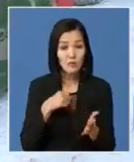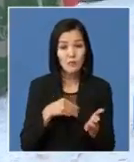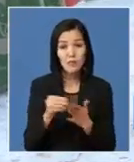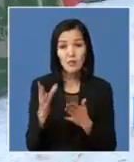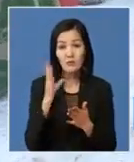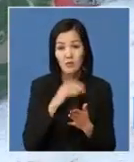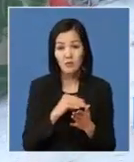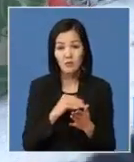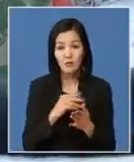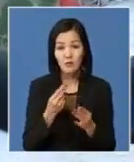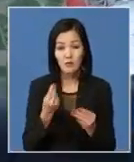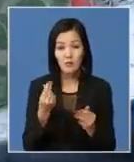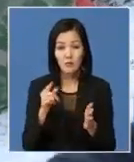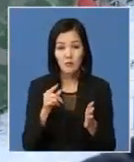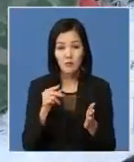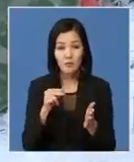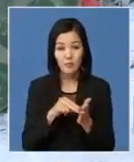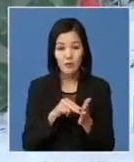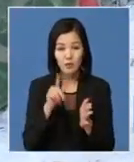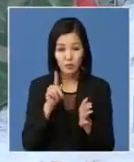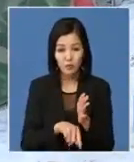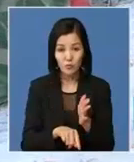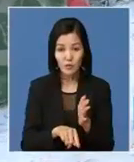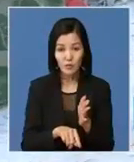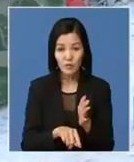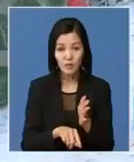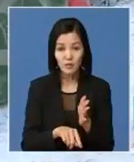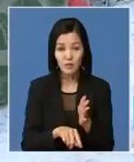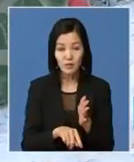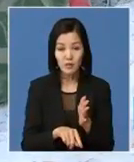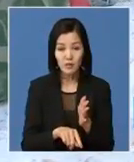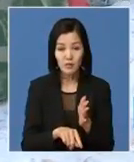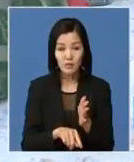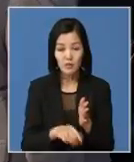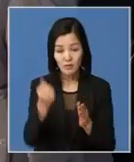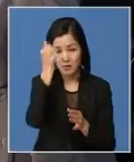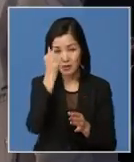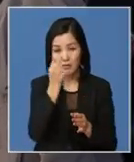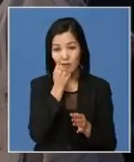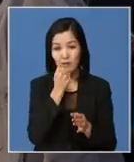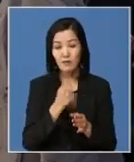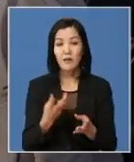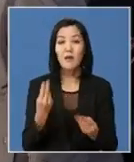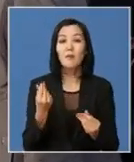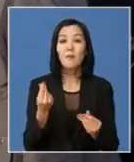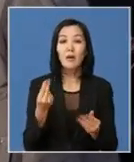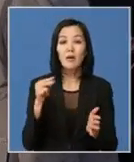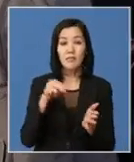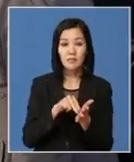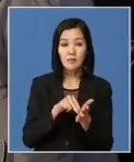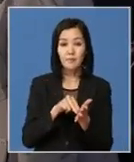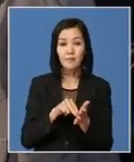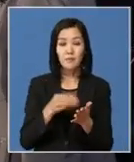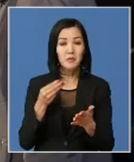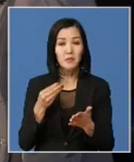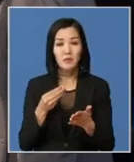Мынандай арзанды іздейміз. Мына байқұстар бізге жанашиды да, бұлар арзан жасайды бізге. Рахмет. Енді бағасы аса